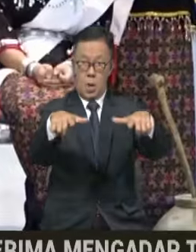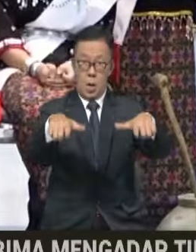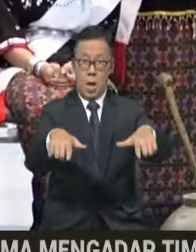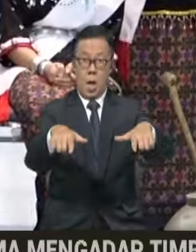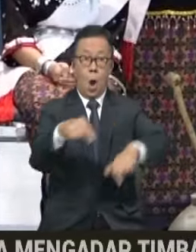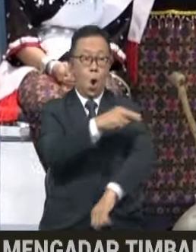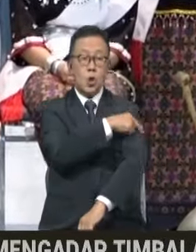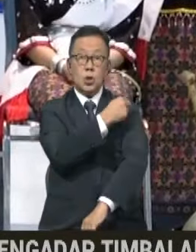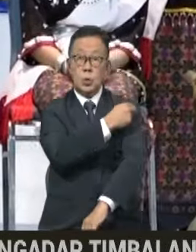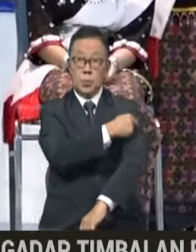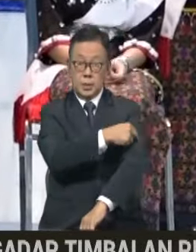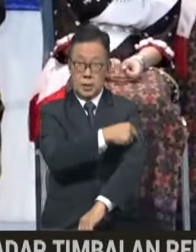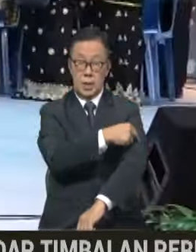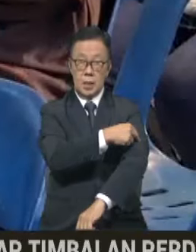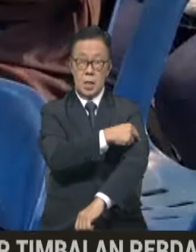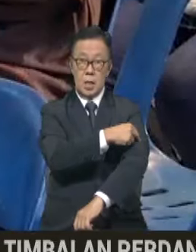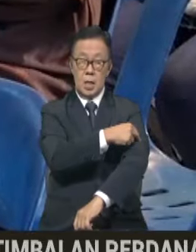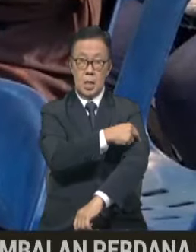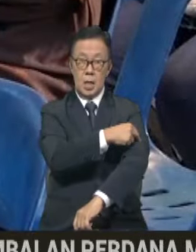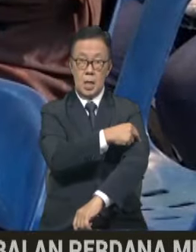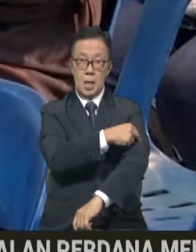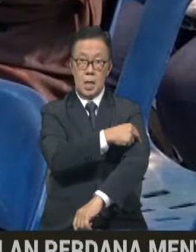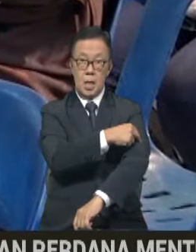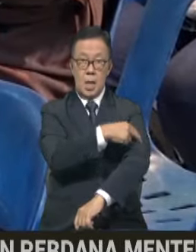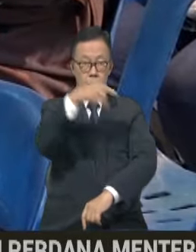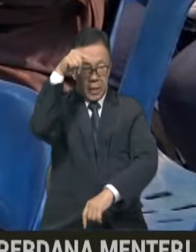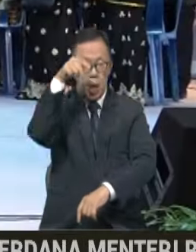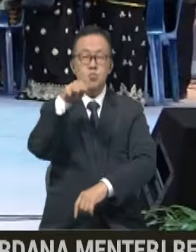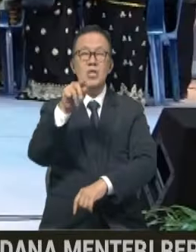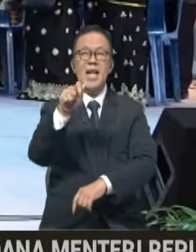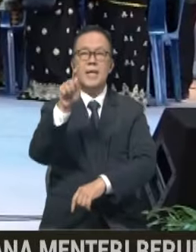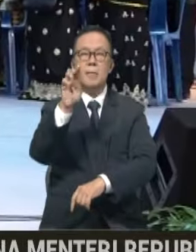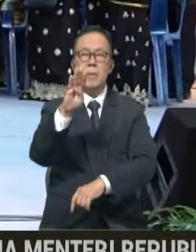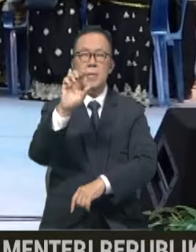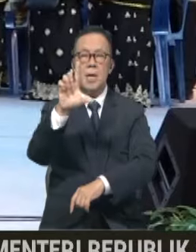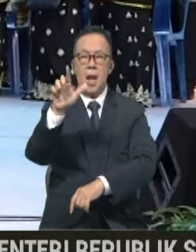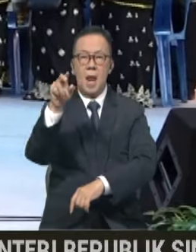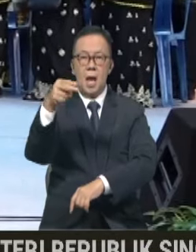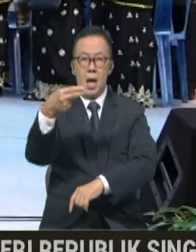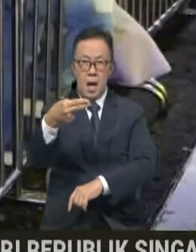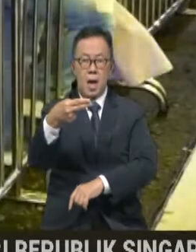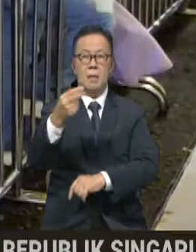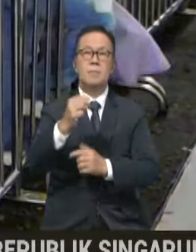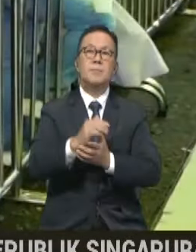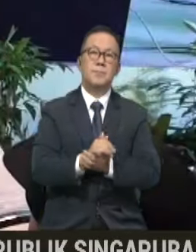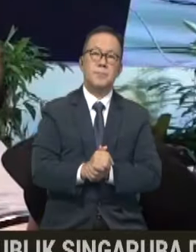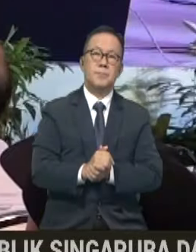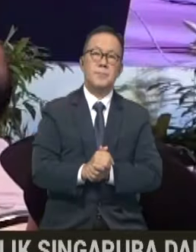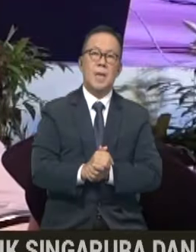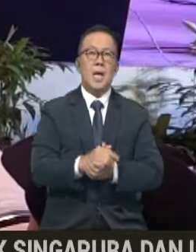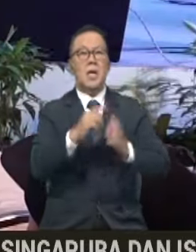berhadapan Hospital Pengarahan Muda Mahkota Pengarahan Muda Haji Al-Muhtadi Bila yang mengetengahkan adan